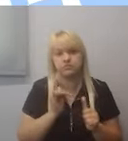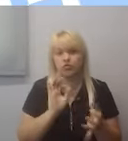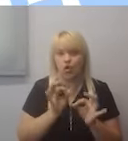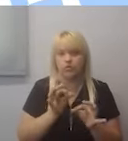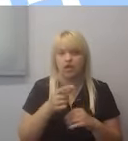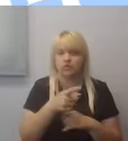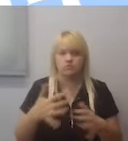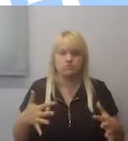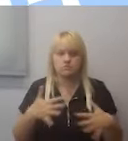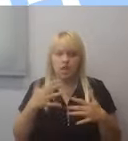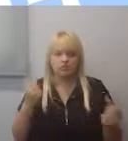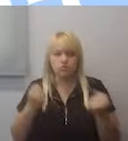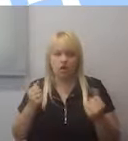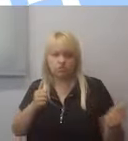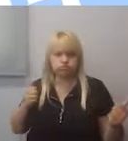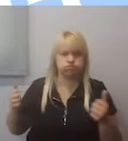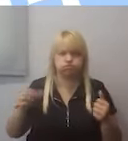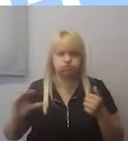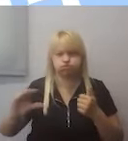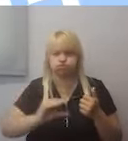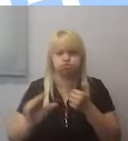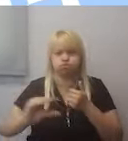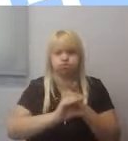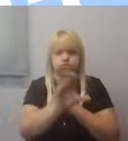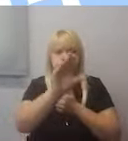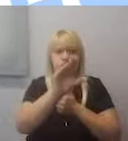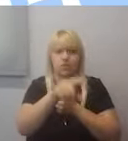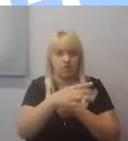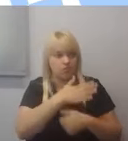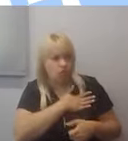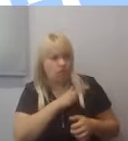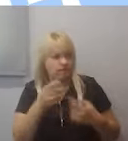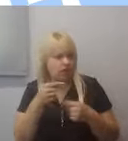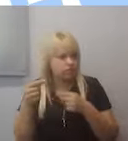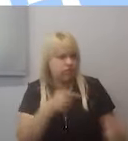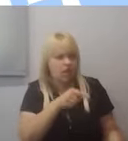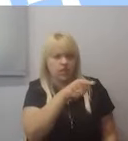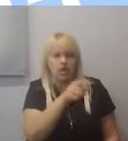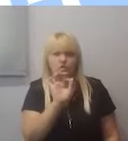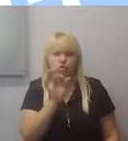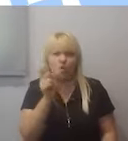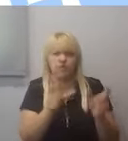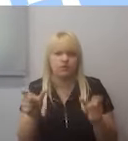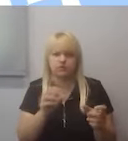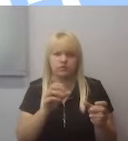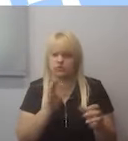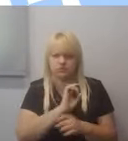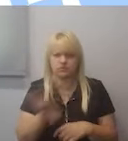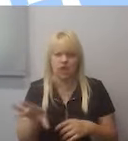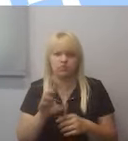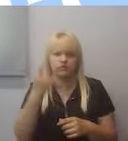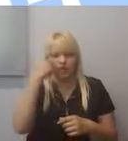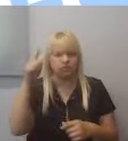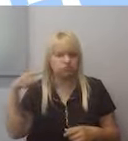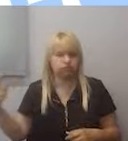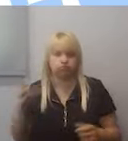ātrumā nesās nu tas ir mūsējais vai pretinieks jo normāls cilvēks tā nedara vienkārši viens ir sajutis prātā jo viņš domā ka viņam